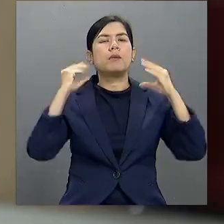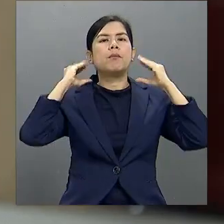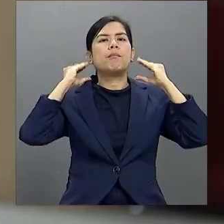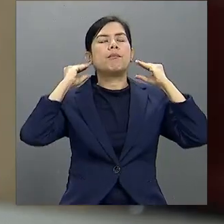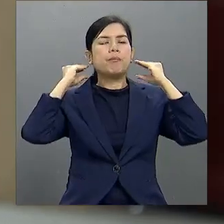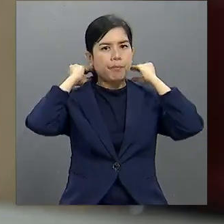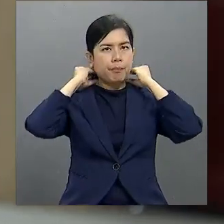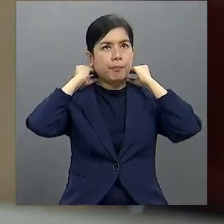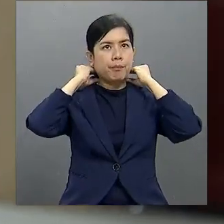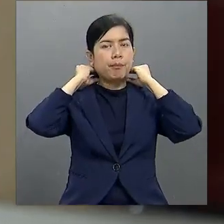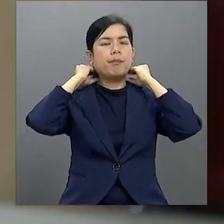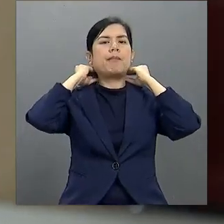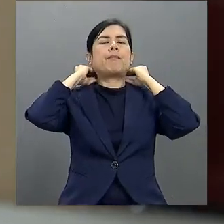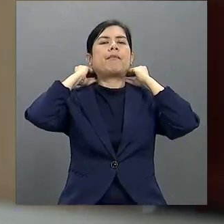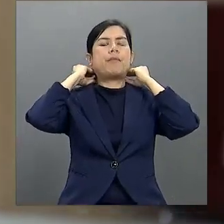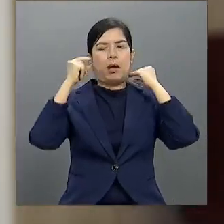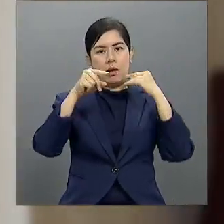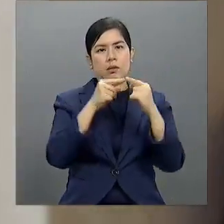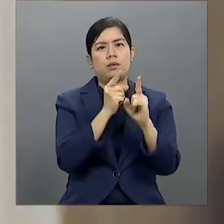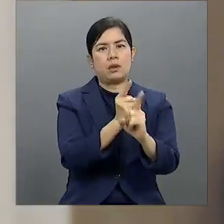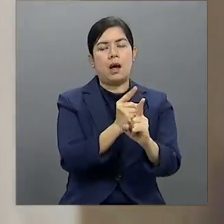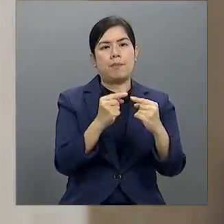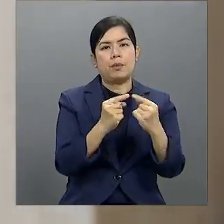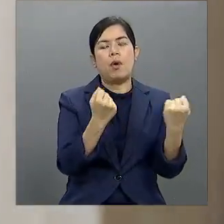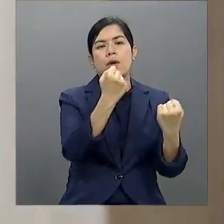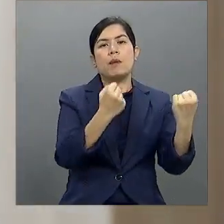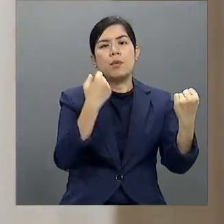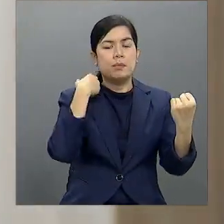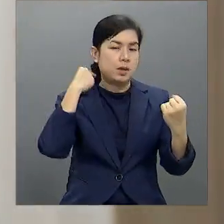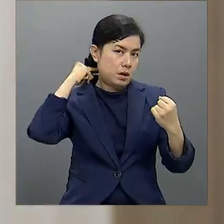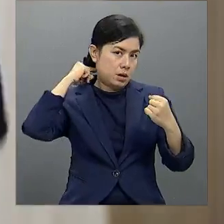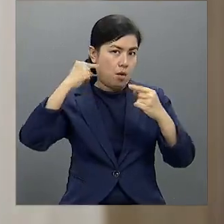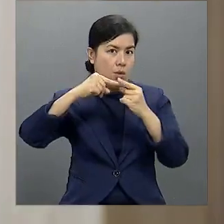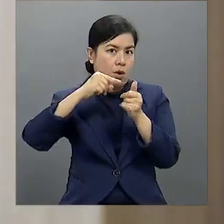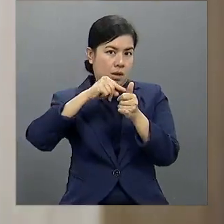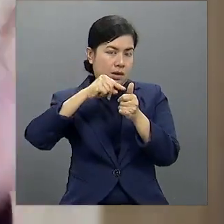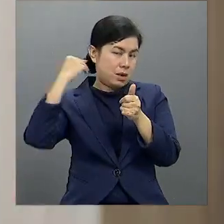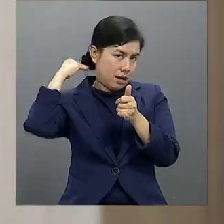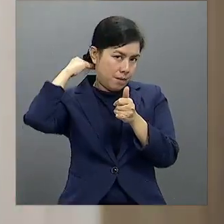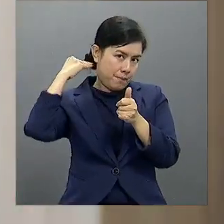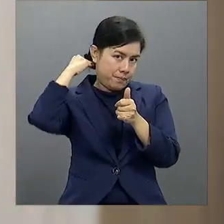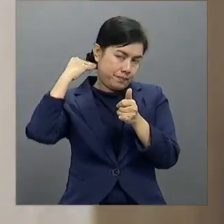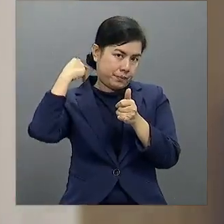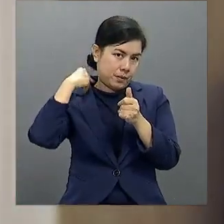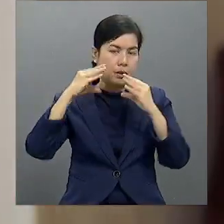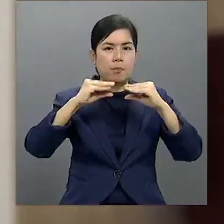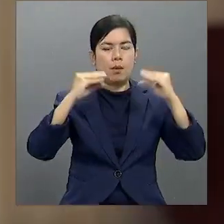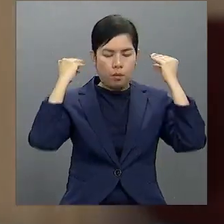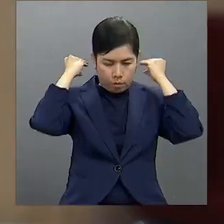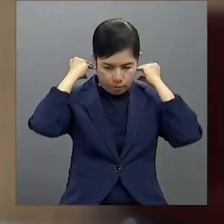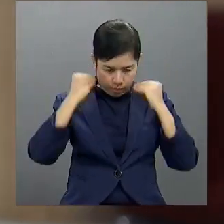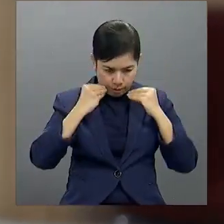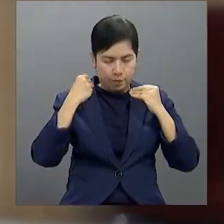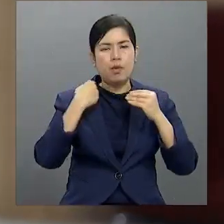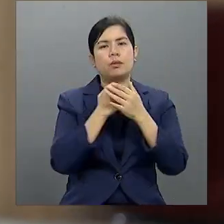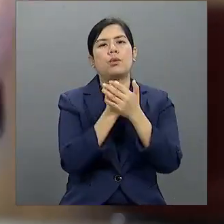ศีรษะเราเนี่ยอยู่ระดับส่วนที่สูงสุดของเบาะเนี่ยอยู่ระดับส่วนสูงสุดของศีรษะเราเพื่อให้ประคองศีรษะเราซัพพอร์ตไว้ส่วนชัว